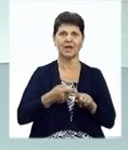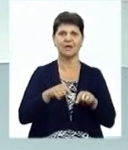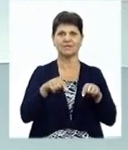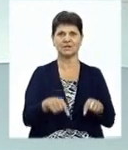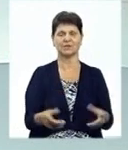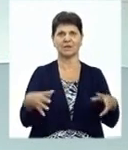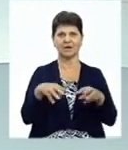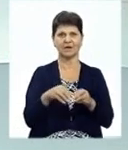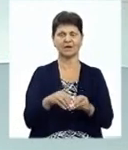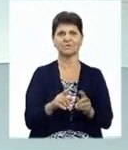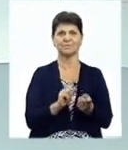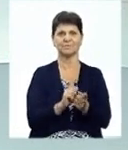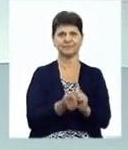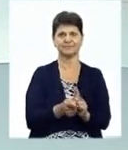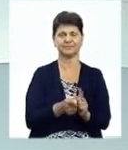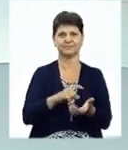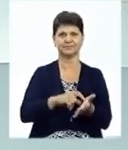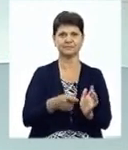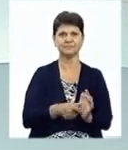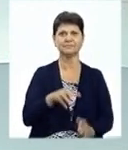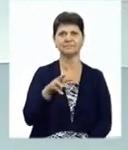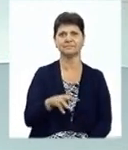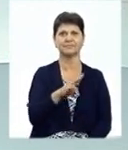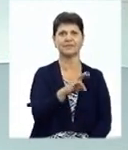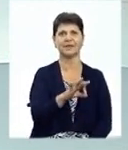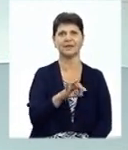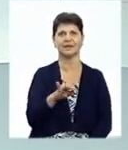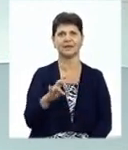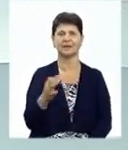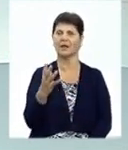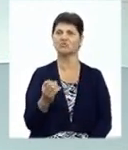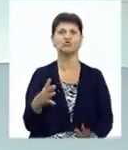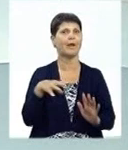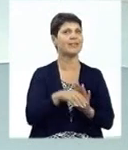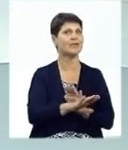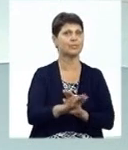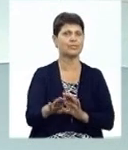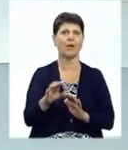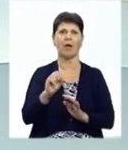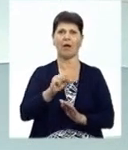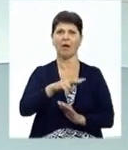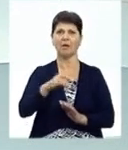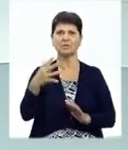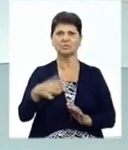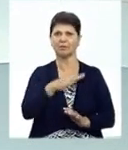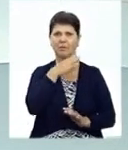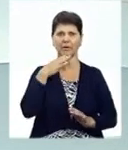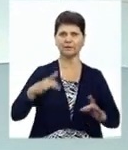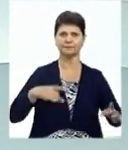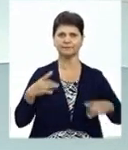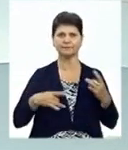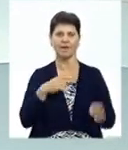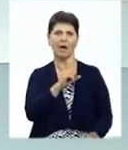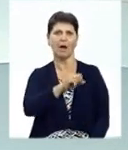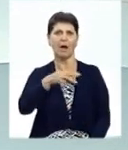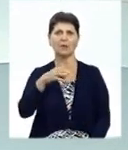разом зі мною працює сурдоперекладач Марина Нікітіна. Ще не запроваджена, але вже викликає багато нарікань. Сьогодні атовців, які